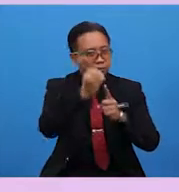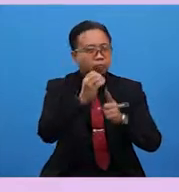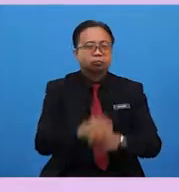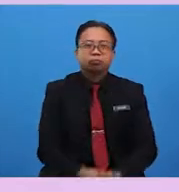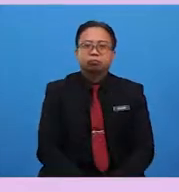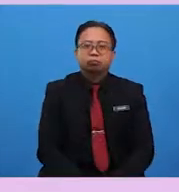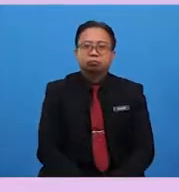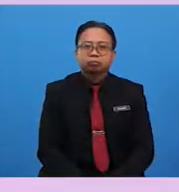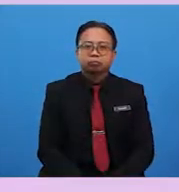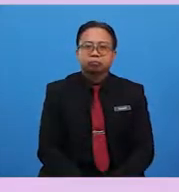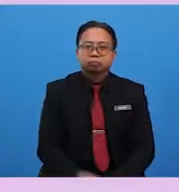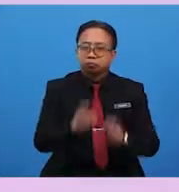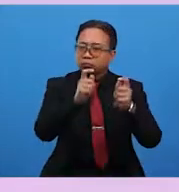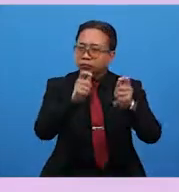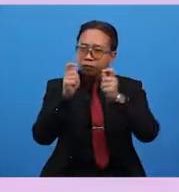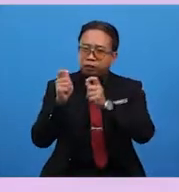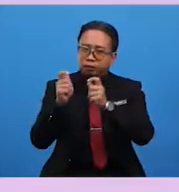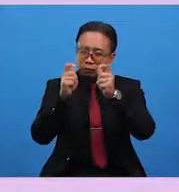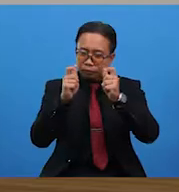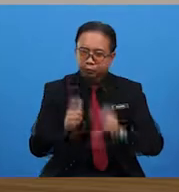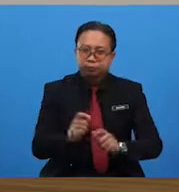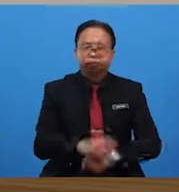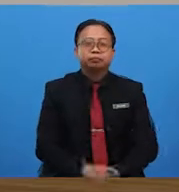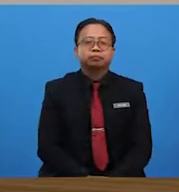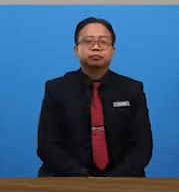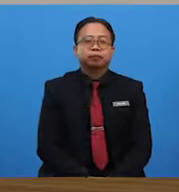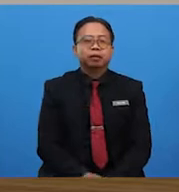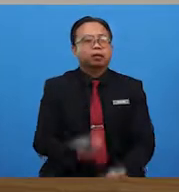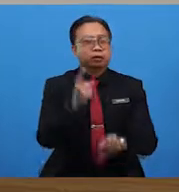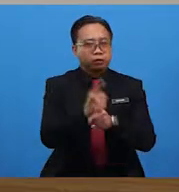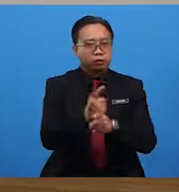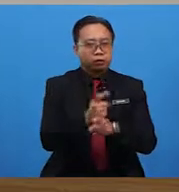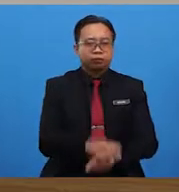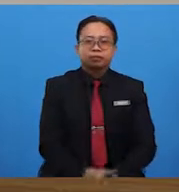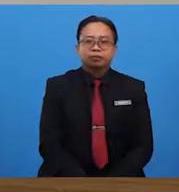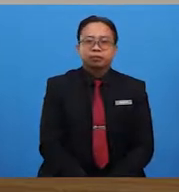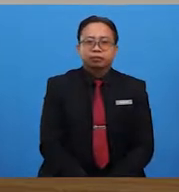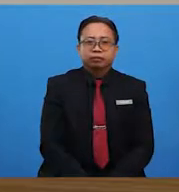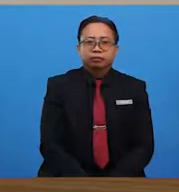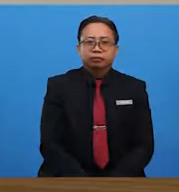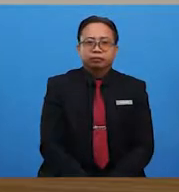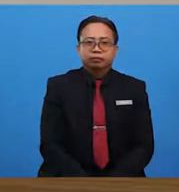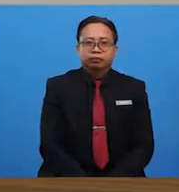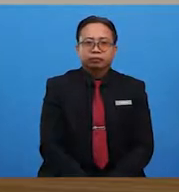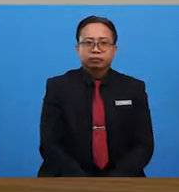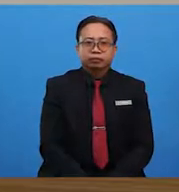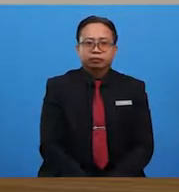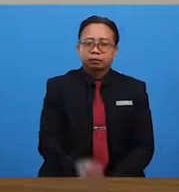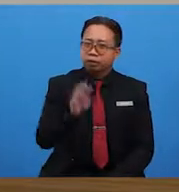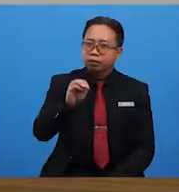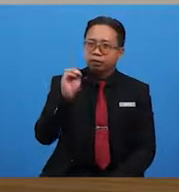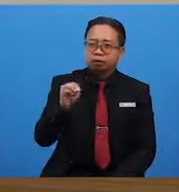media teknik yang Hai tepat sekali C goritma slide Hahaha iya